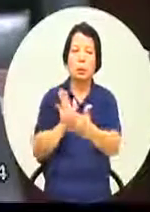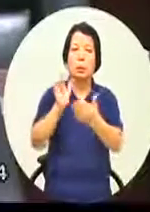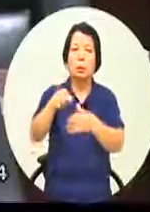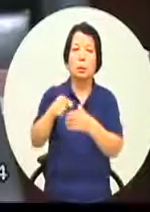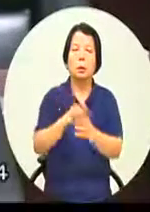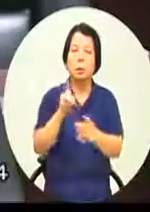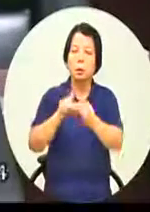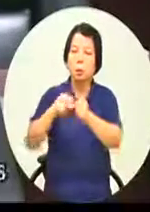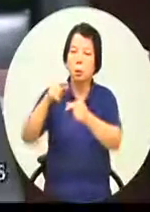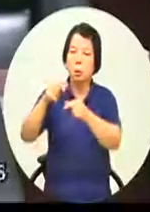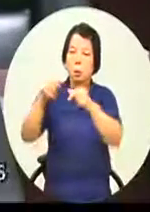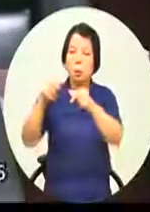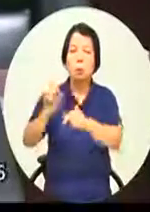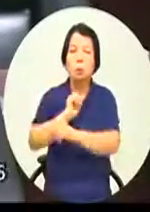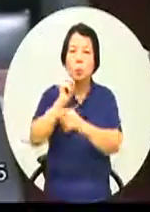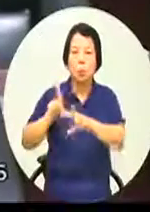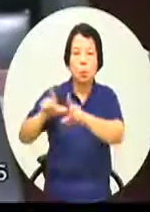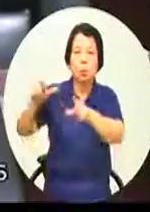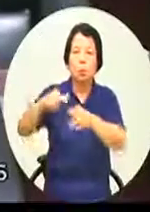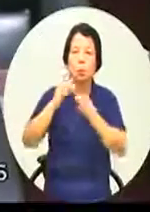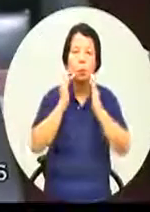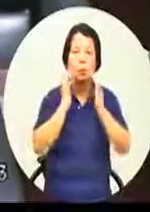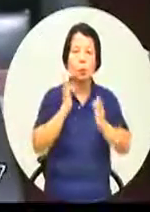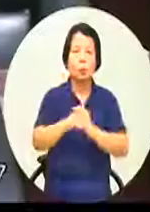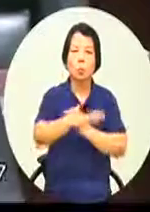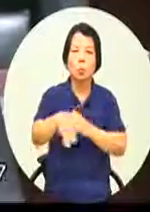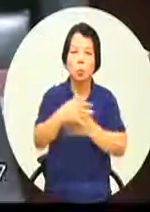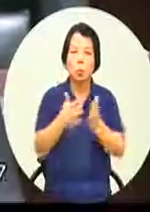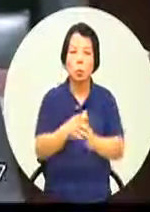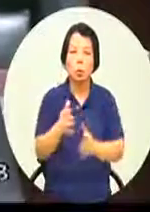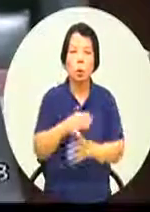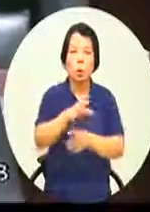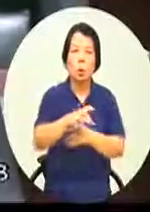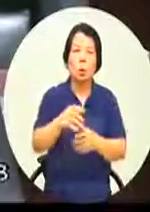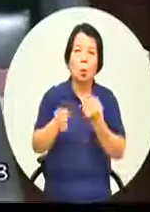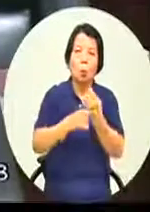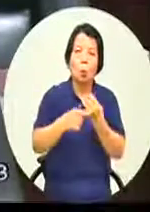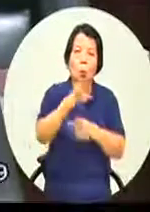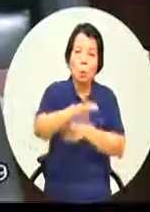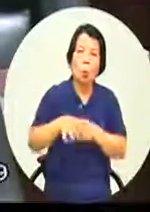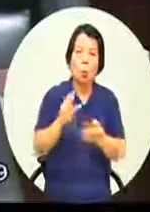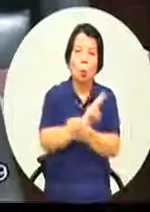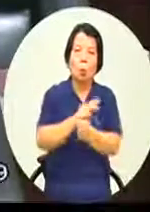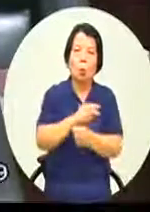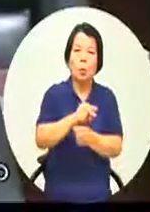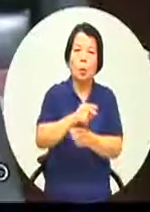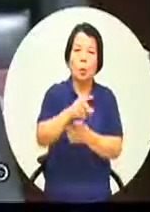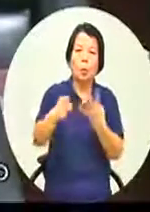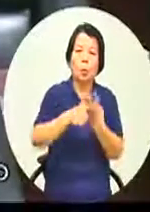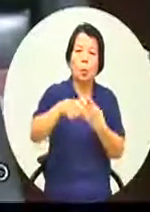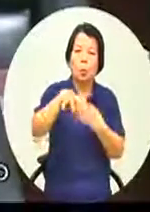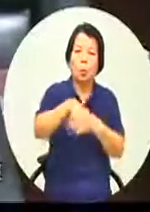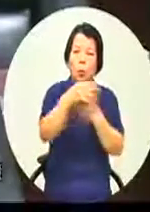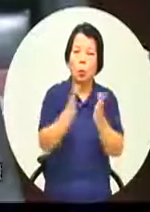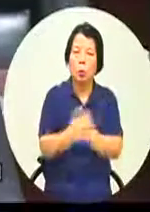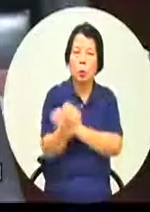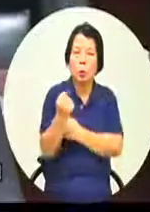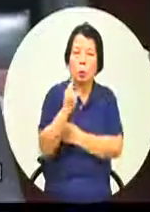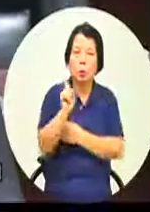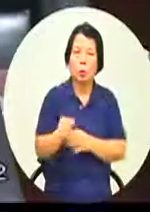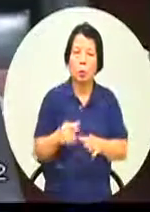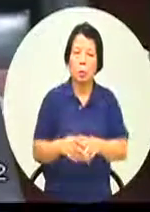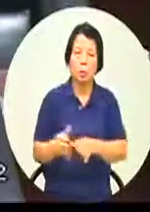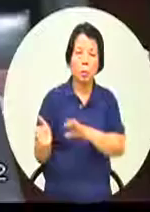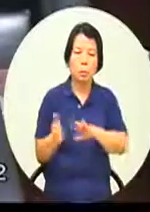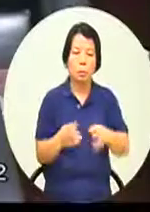市场，我们农业局做了哪些努力？那这是第一题哈，我要请教您的议题。那第二题呢，也是跟我们中央